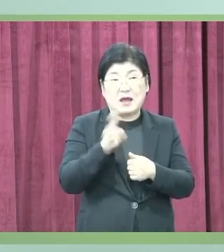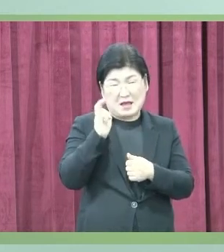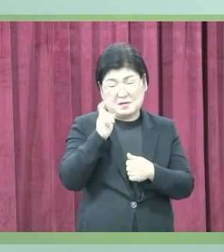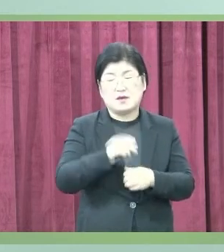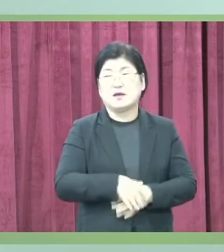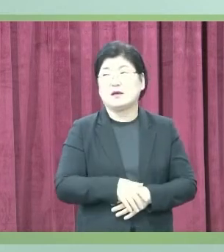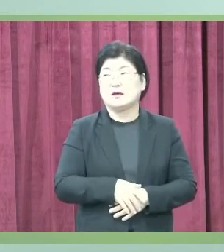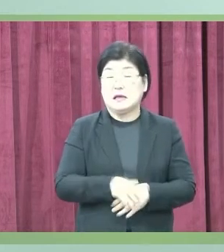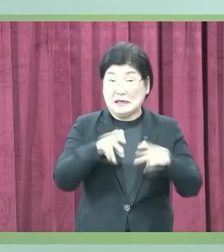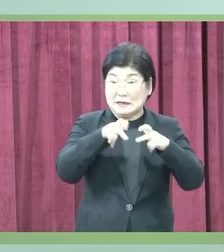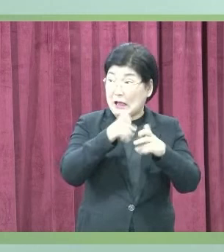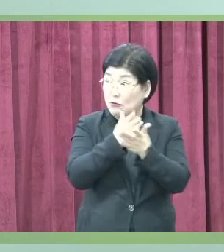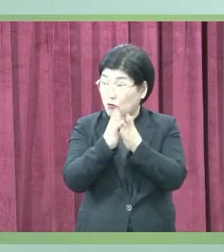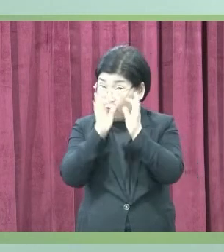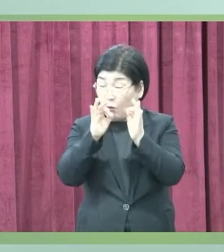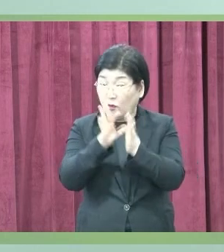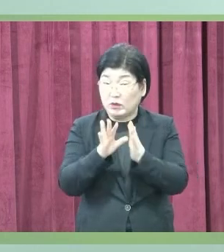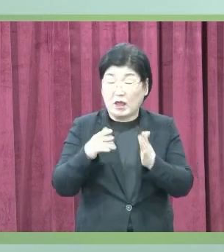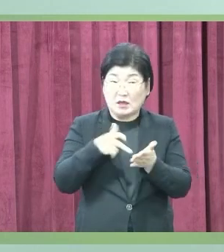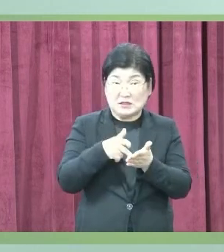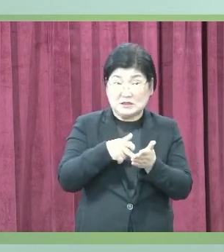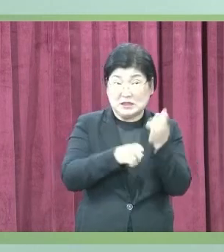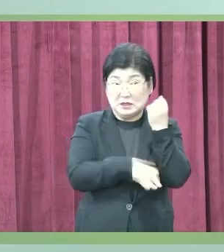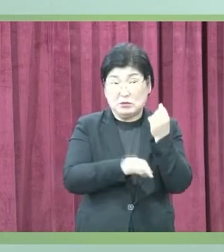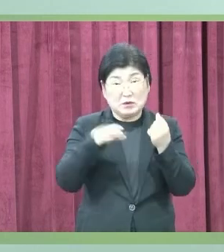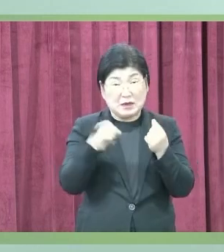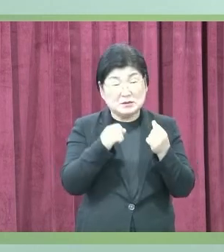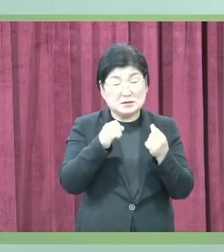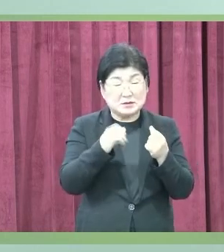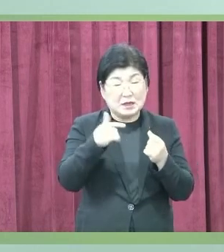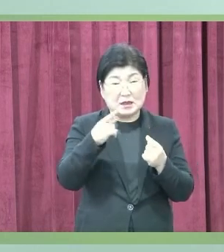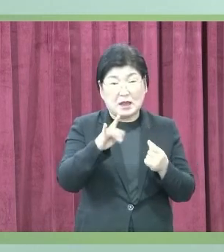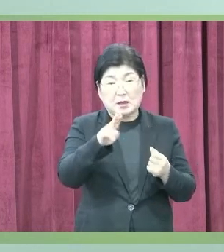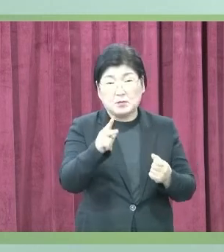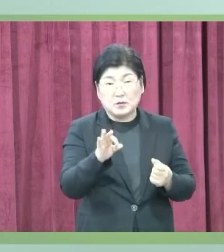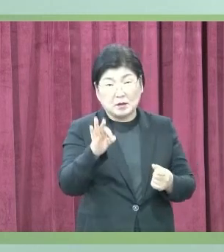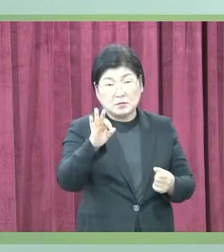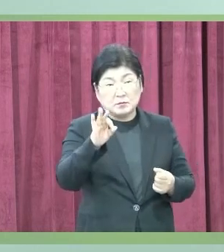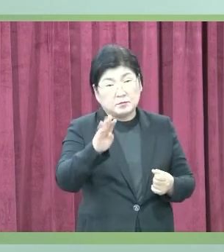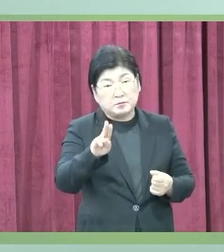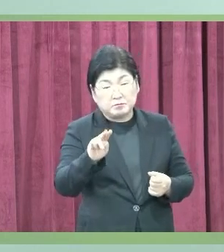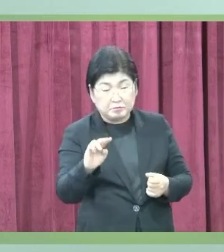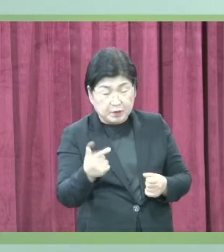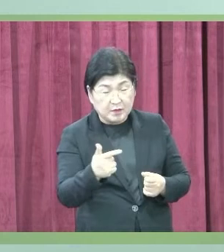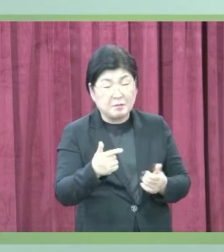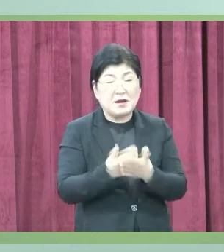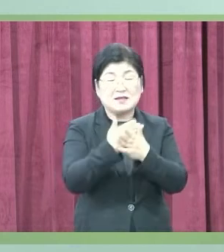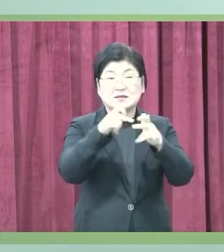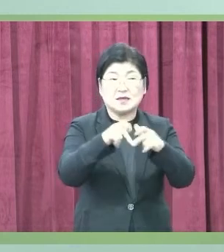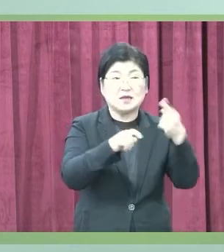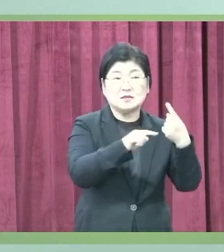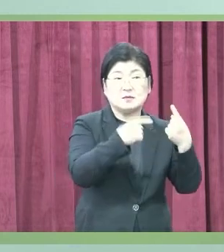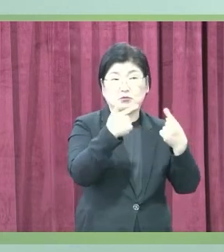해보고요. 장애인 유형에서는 지체를 레퍼런스로 뒀을 때 뇌병변이나 발달장애인에서 1.6배 미수검률이 높은